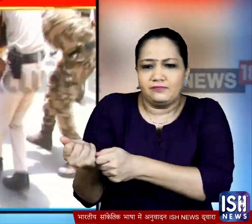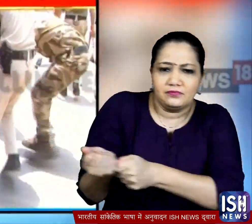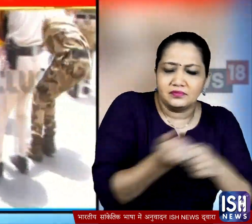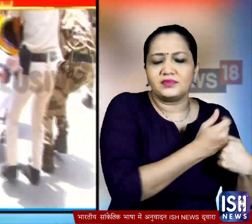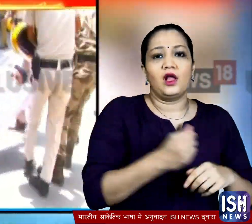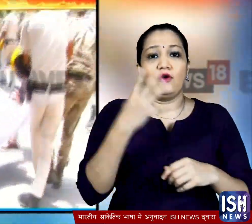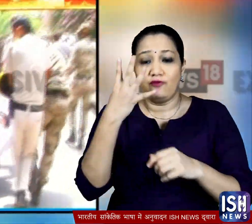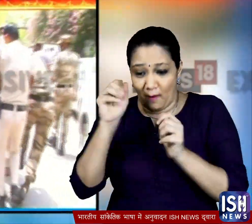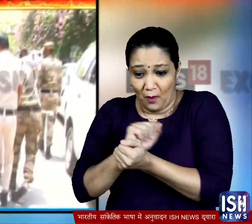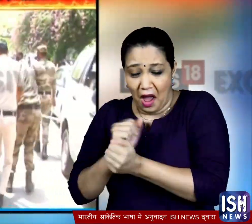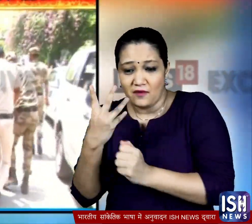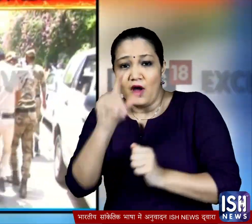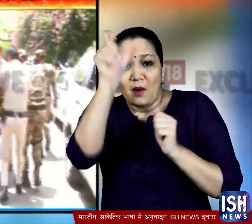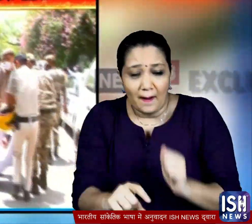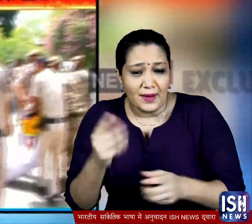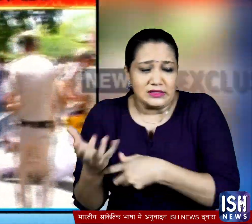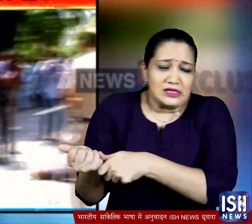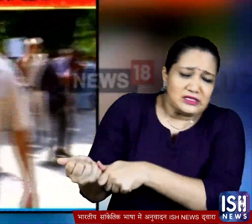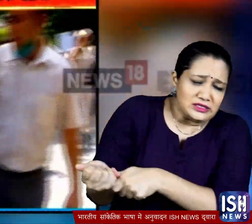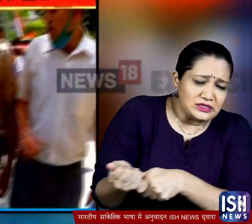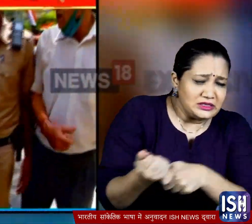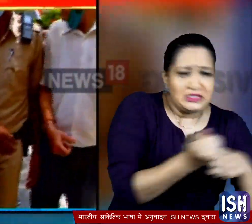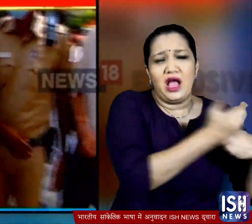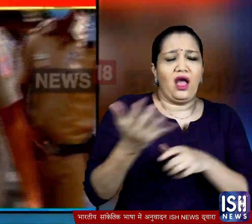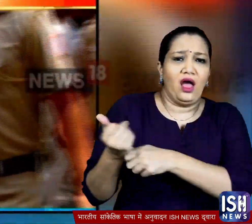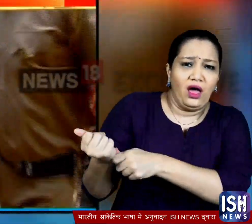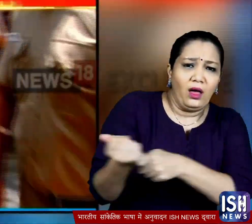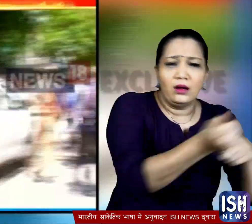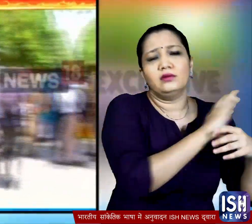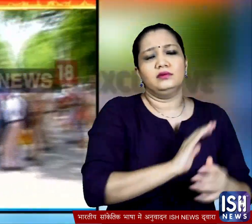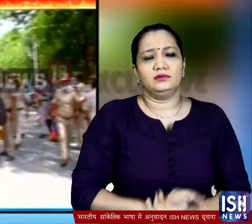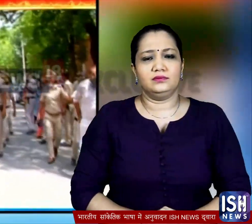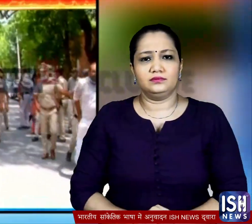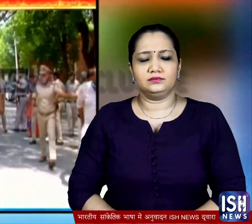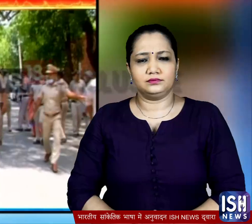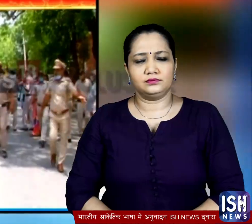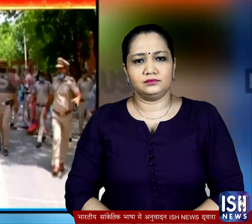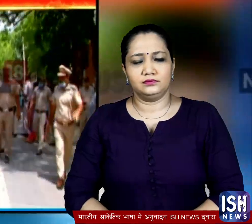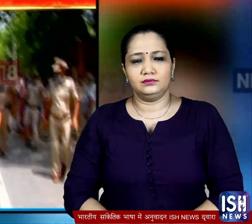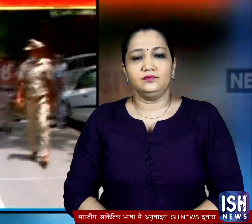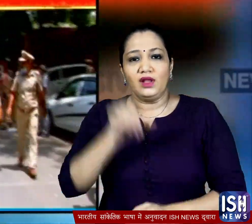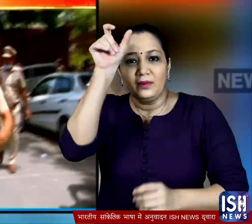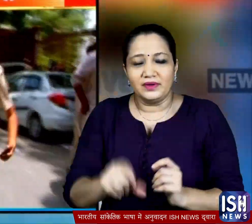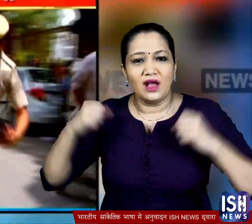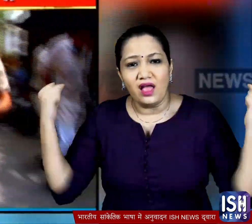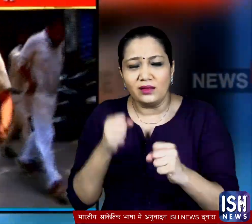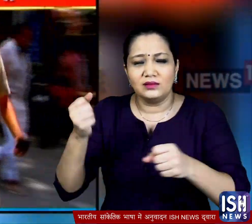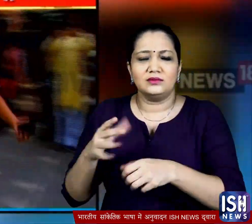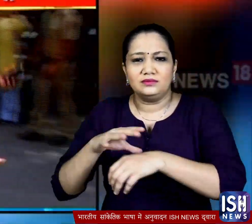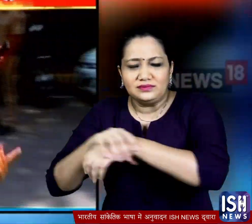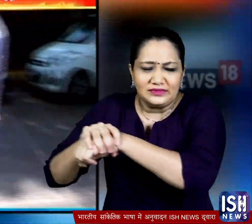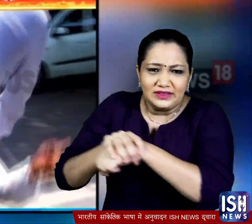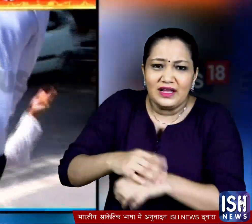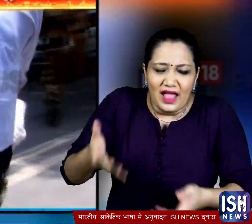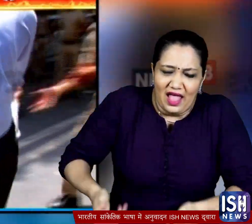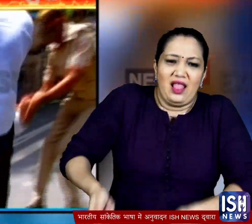किया। 4 पुलिस वाले मिलकर एक एक कार्यकर्ता को उठाकर दूर ले जाने लगे। आप देख सकते हैं कि एक और कार्यकर्ता को किस तरह से